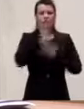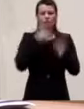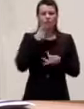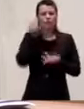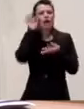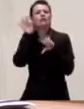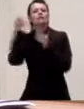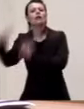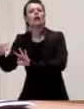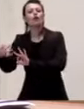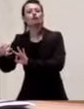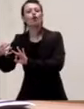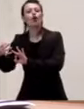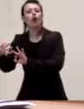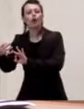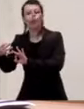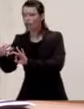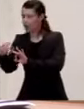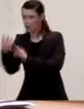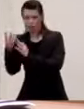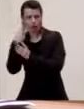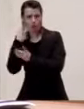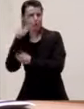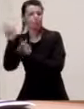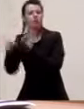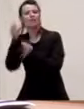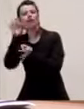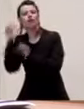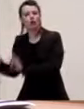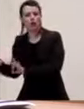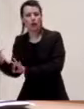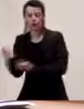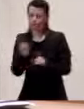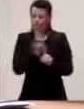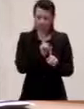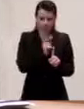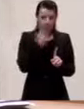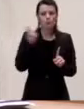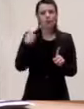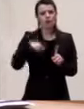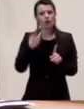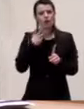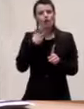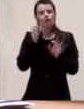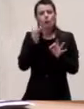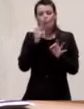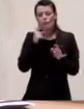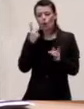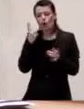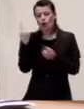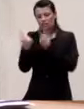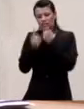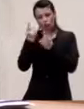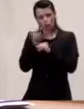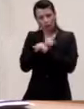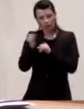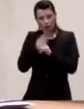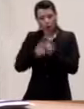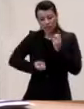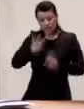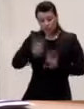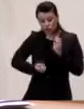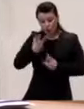successivo è molto scivoloso perché si dice per trattare i sintomi bisogna sedare. Questa contestualizzazione